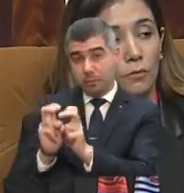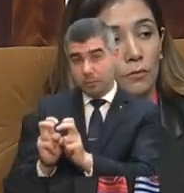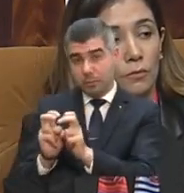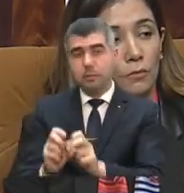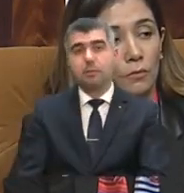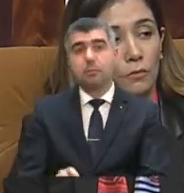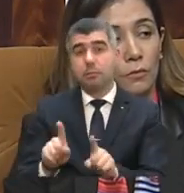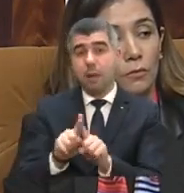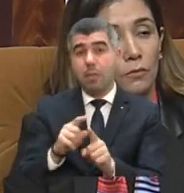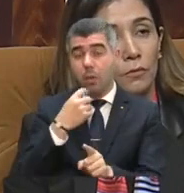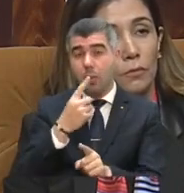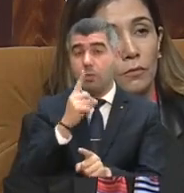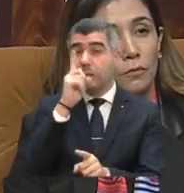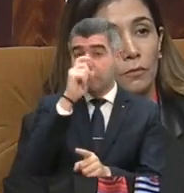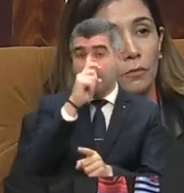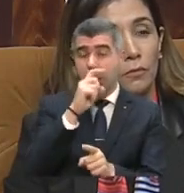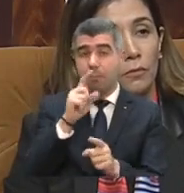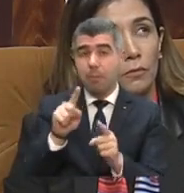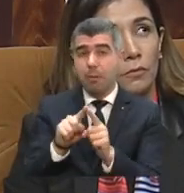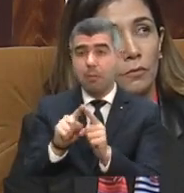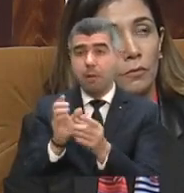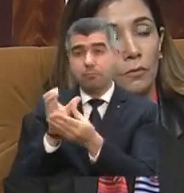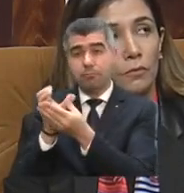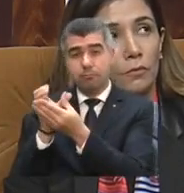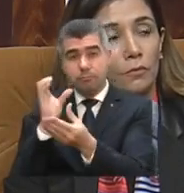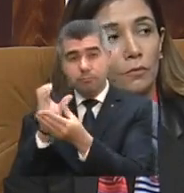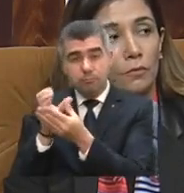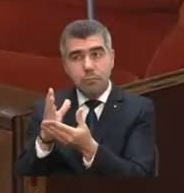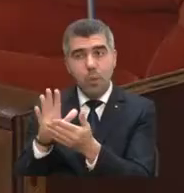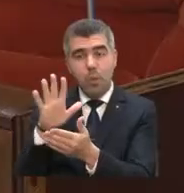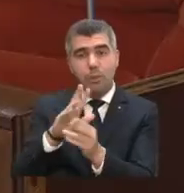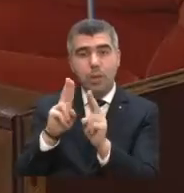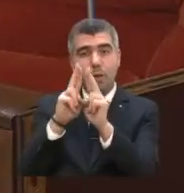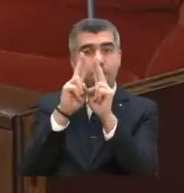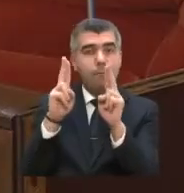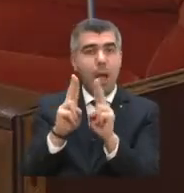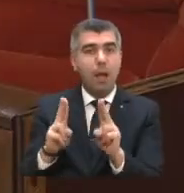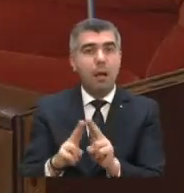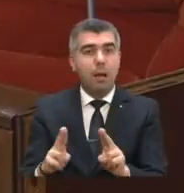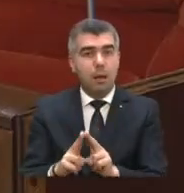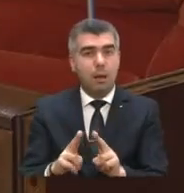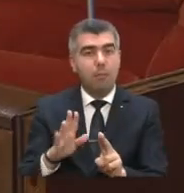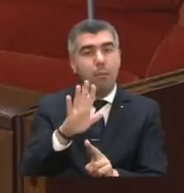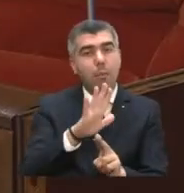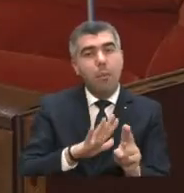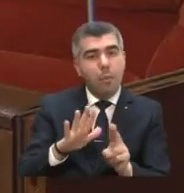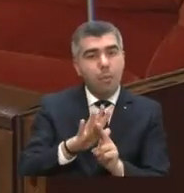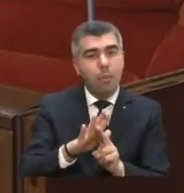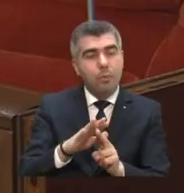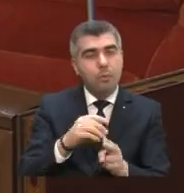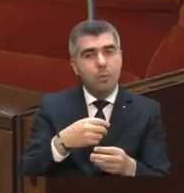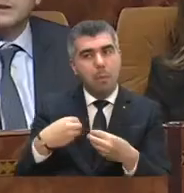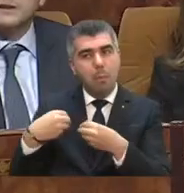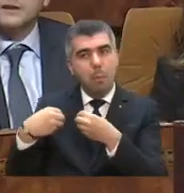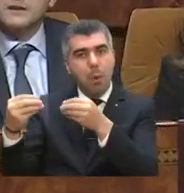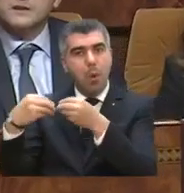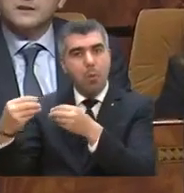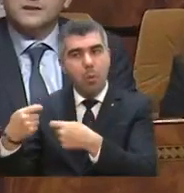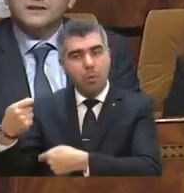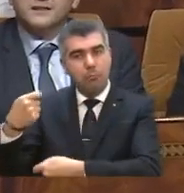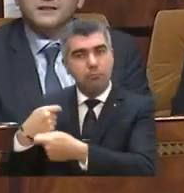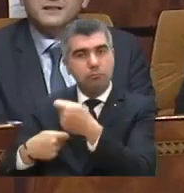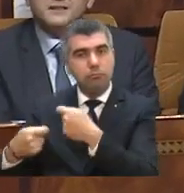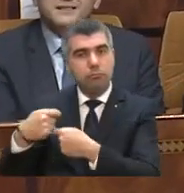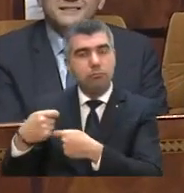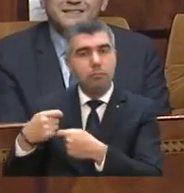واحد تأثير كبير على الصادرات المغربية، على النقل الدولي، وبالتالي عنده تأثير كبير على الصادرات المغربية اللي غادي تعرف واللي